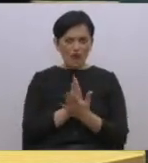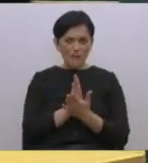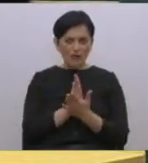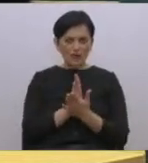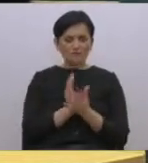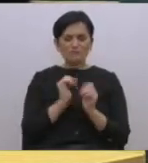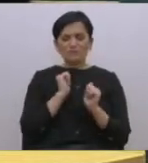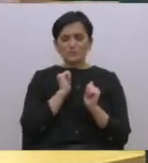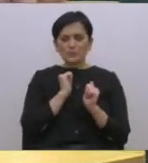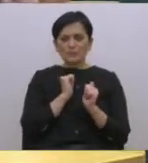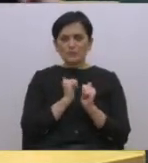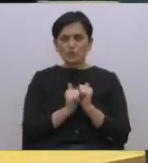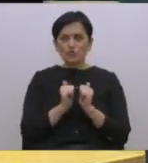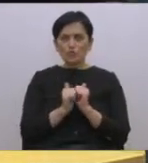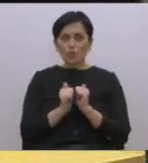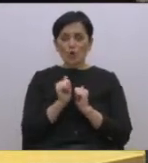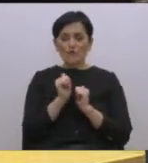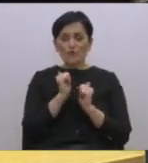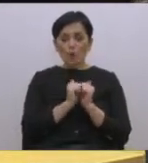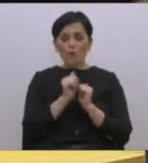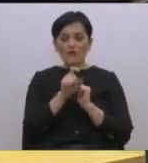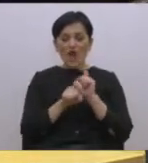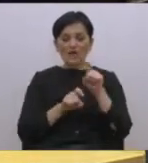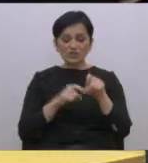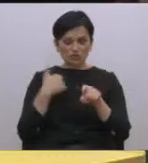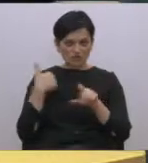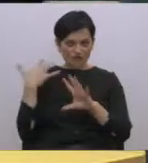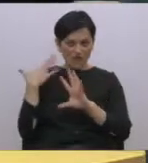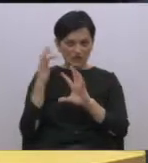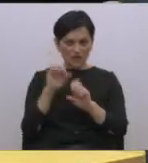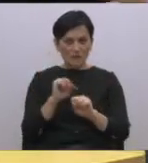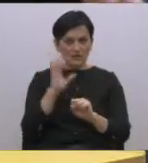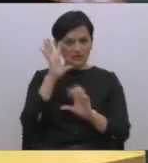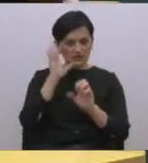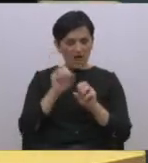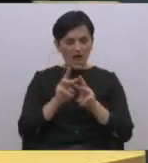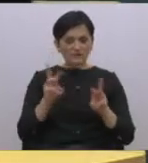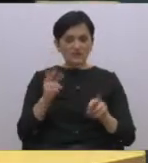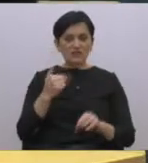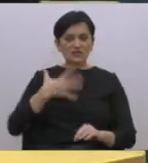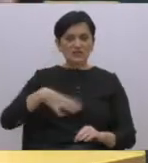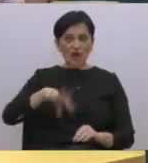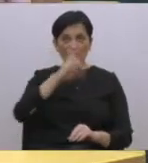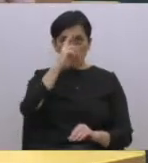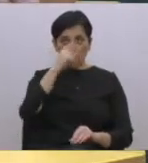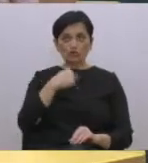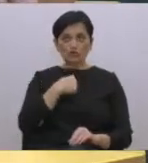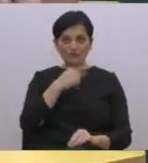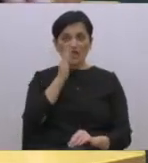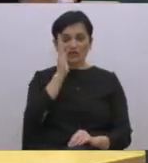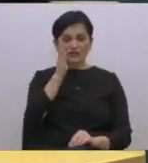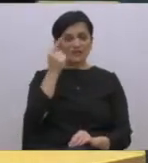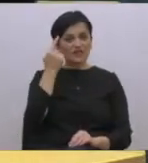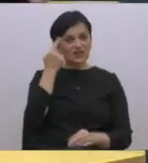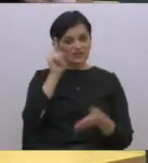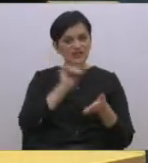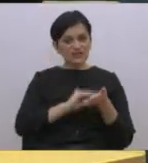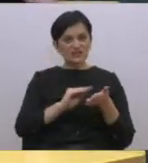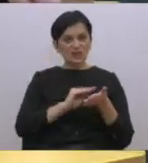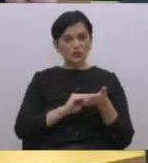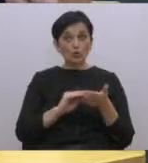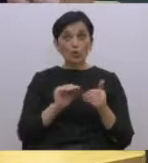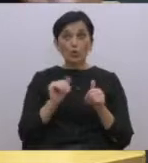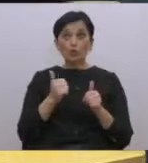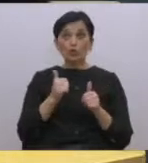Ყოველგვარი ნაბიჯი ჩვენ ხარს დაუჭერთ თავდაცვის სამინისტროს და საქართველოს მთავრობას და ჩვენც ვიქნებით ინიციატორები. Როგორც